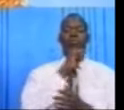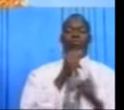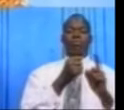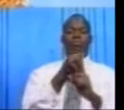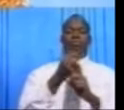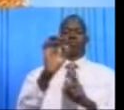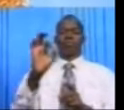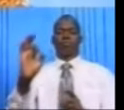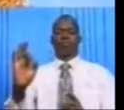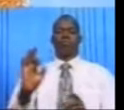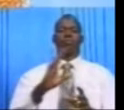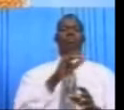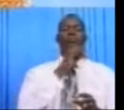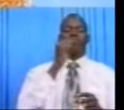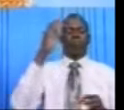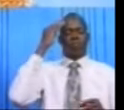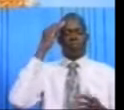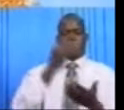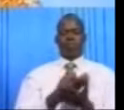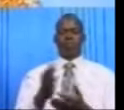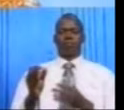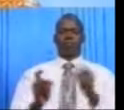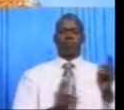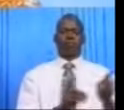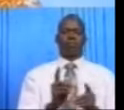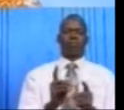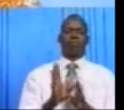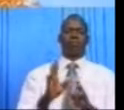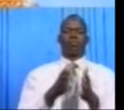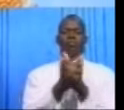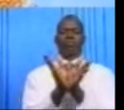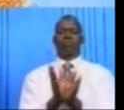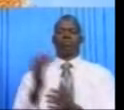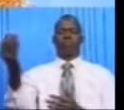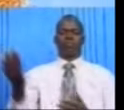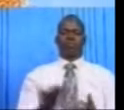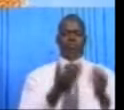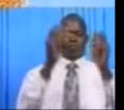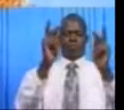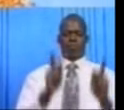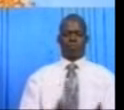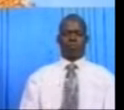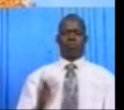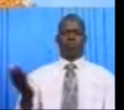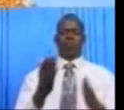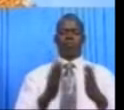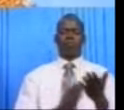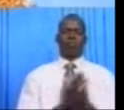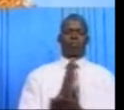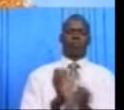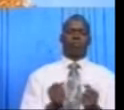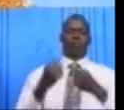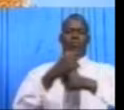du Faso et ancien ministre des Finances. La direction générale du protocole d'État convie les personnalités invitées dans la salle